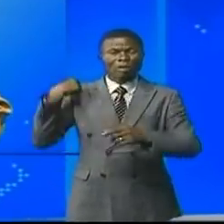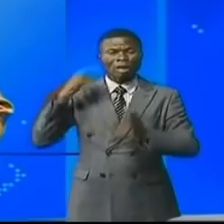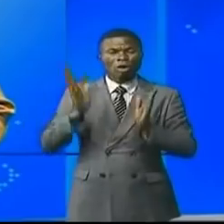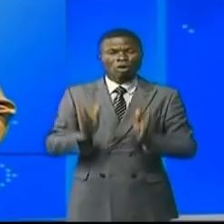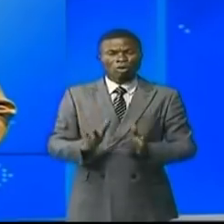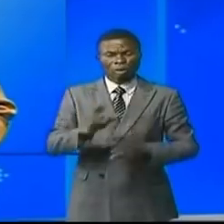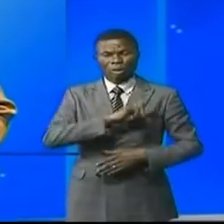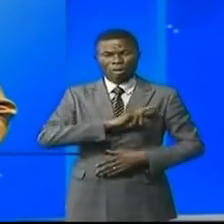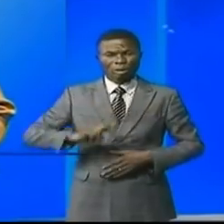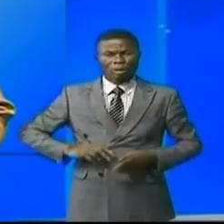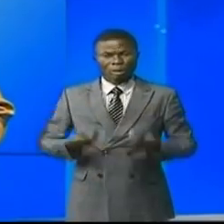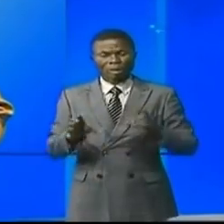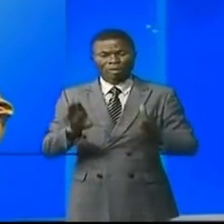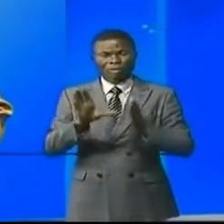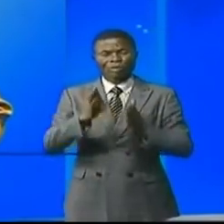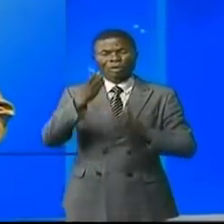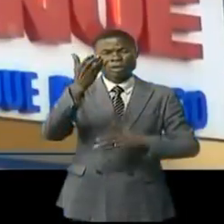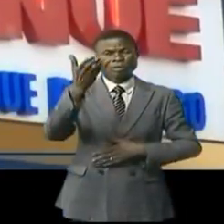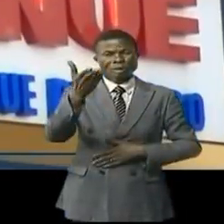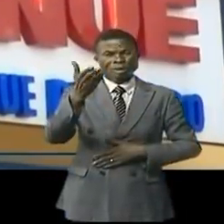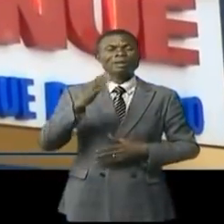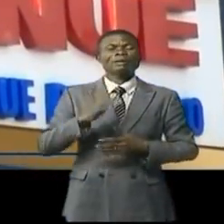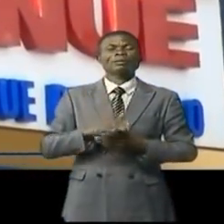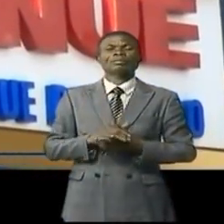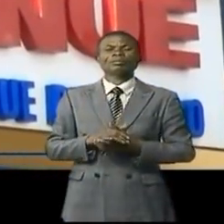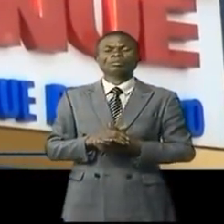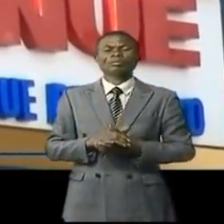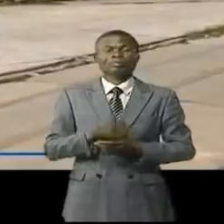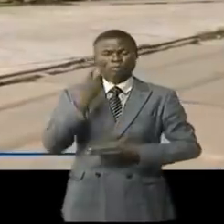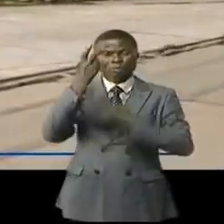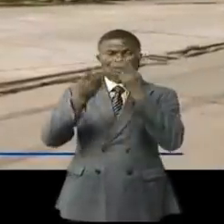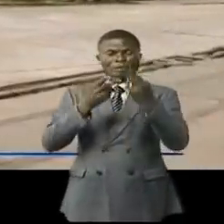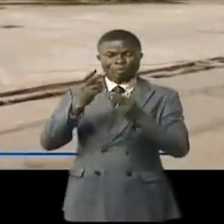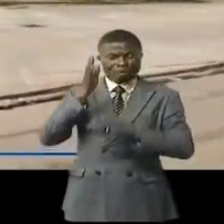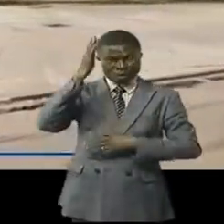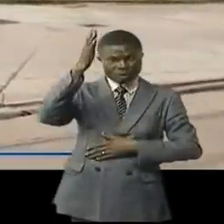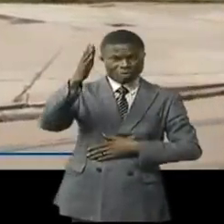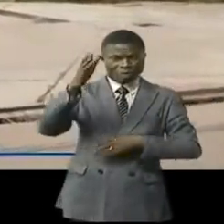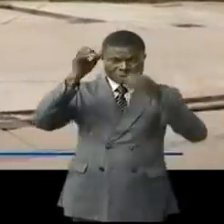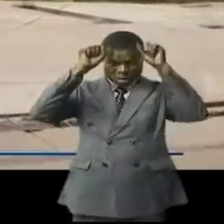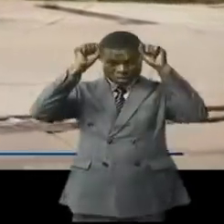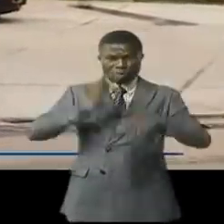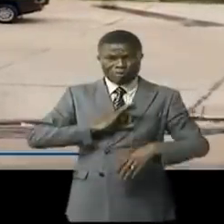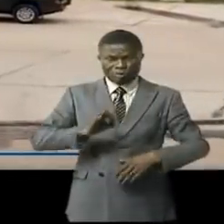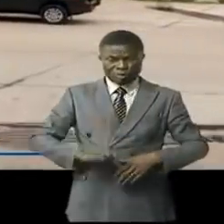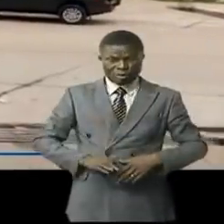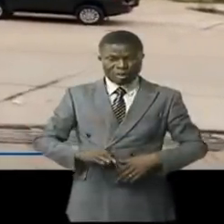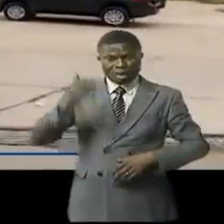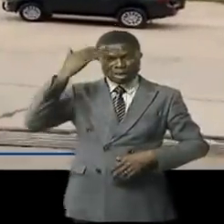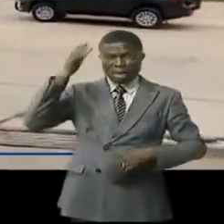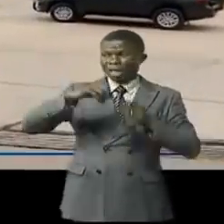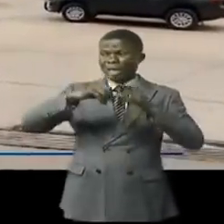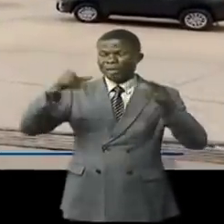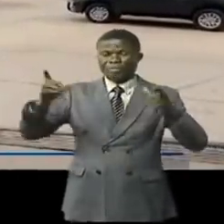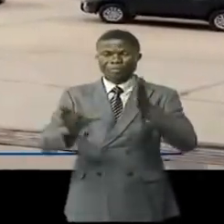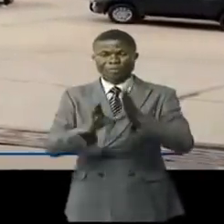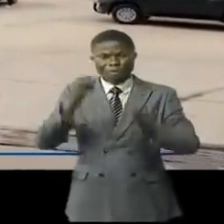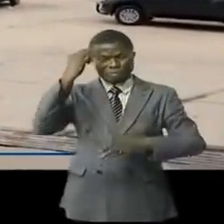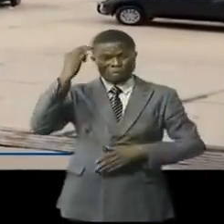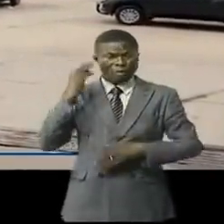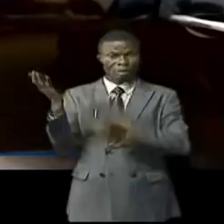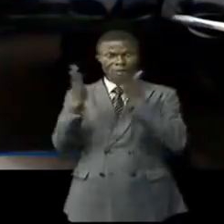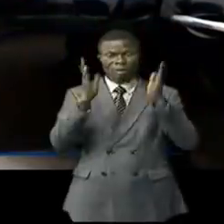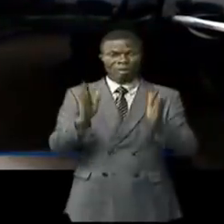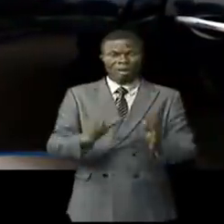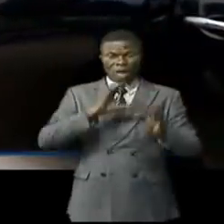de la République sous Ngoy pour le reportage. De la visite prochaine du chef de l'État dans le Grand Équateur, le vice-ministre des Transports,